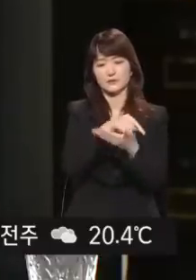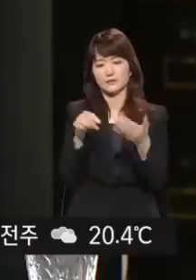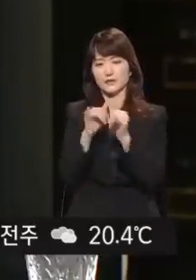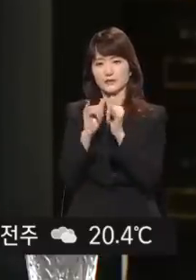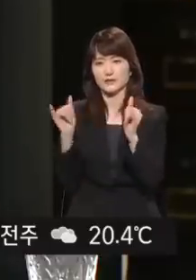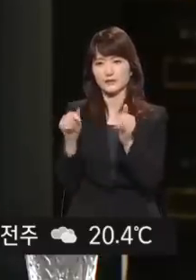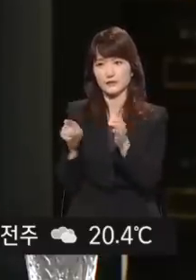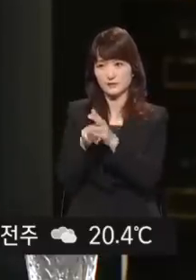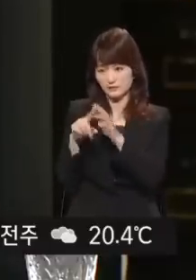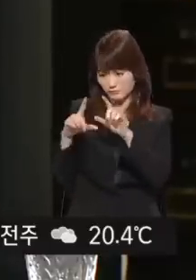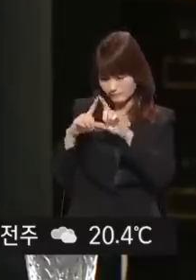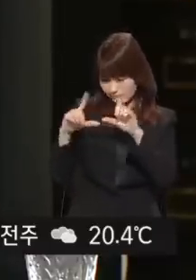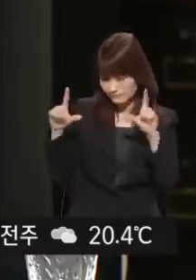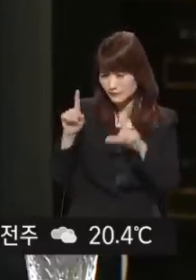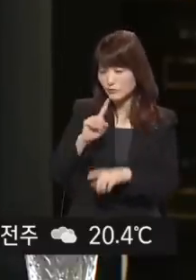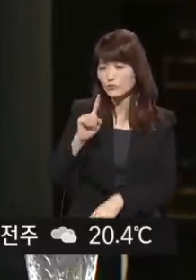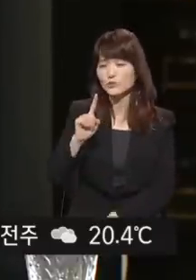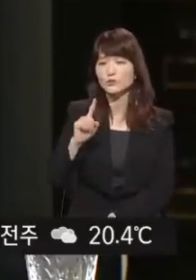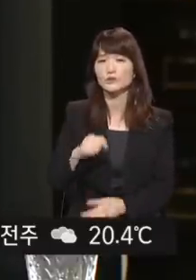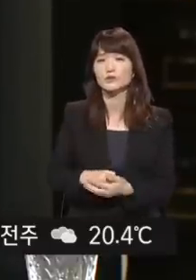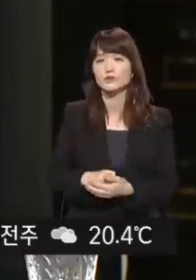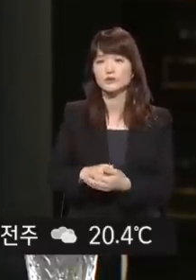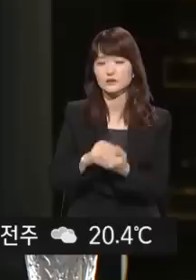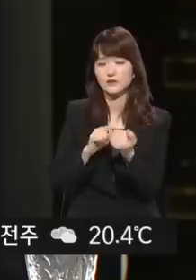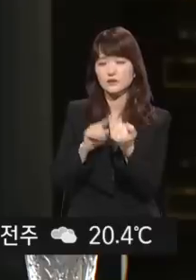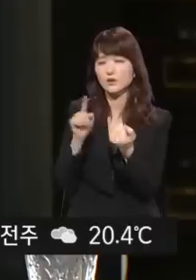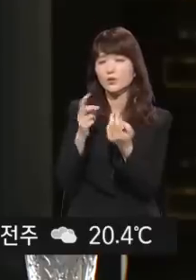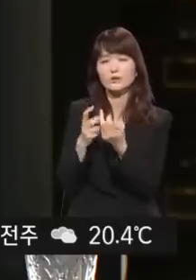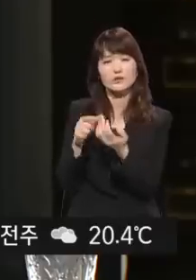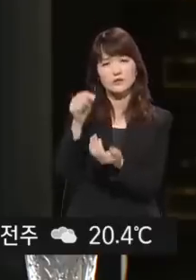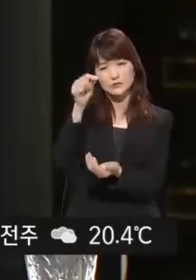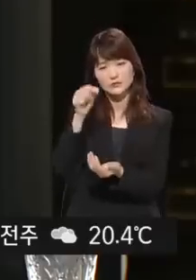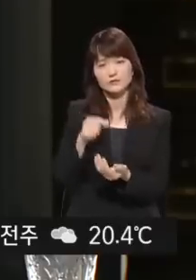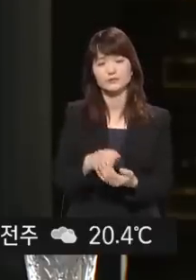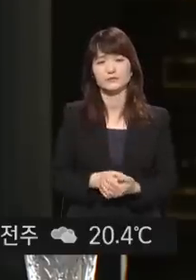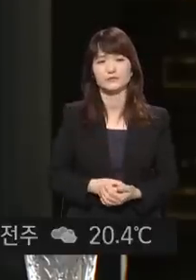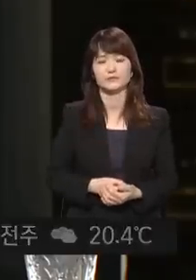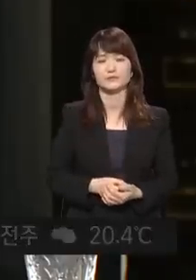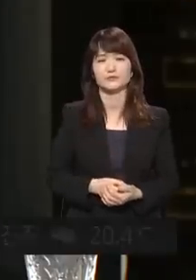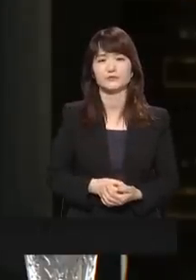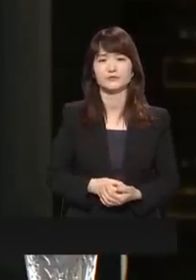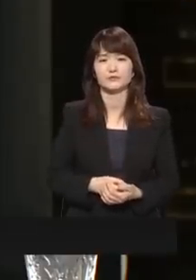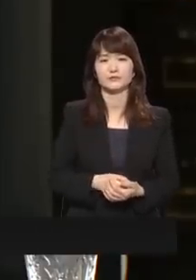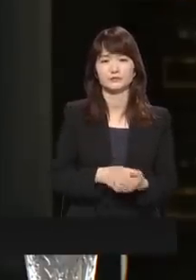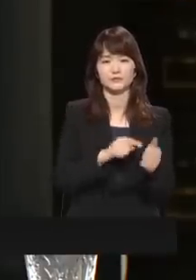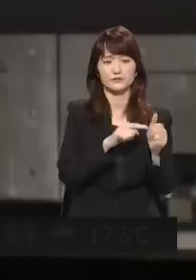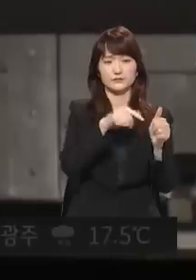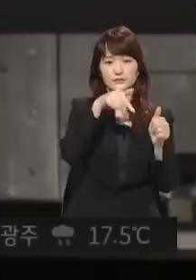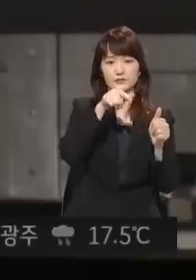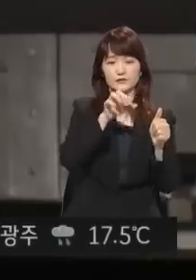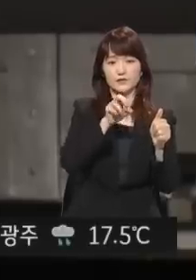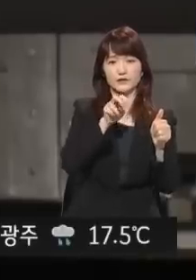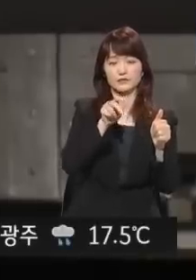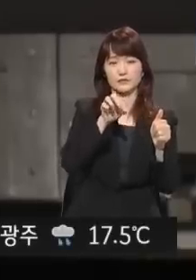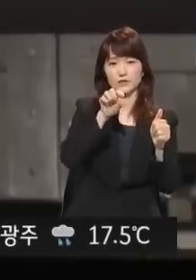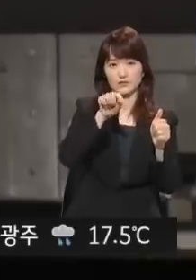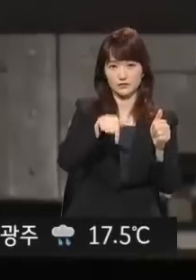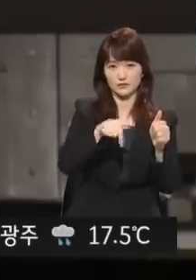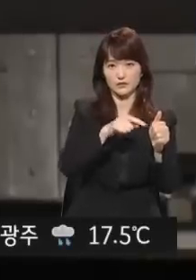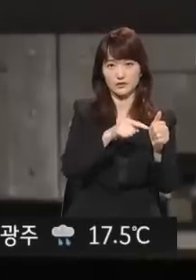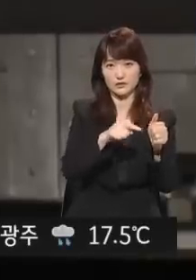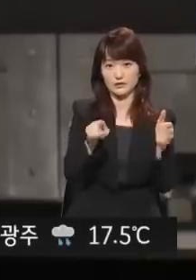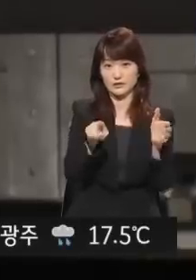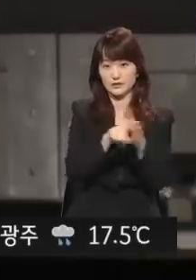스타라는게 무엇이며이 사람들은 어떻게 선발이 되는 겁니까 자이 정명석의 어떤 그 신앙 스타